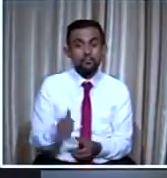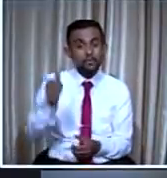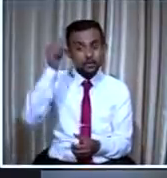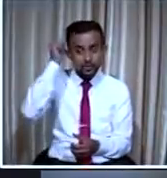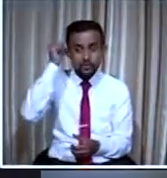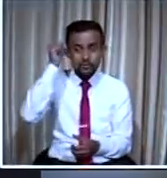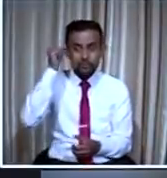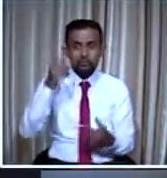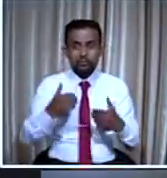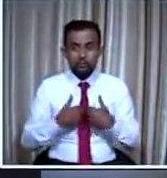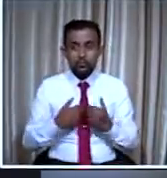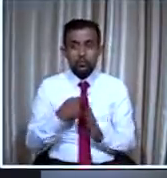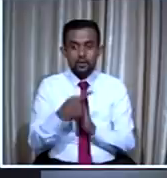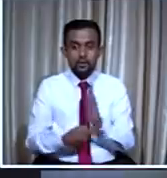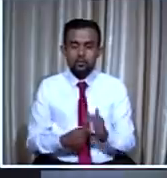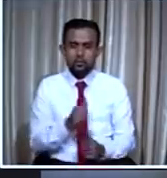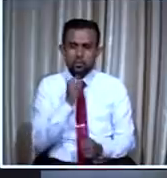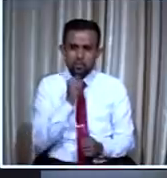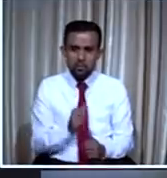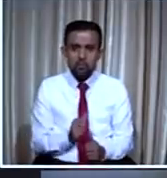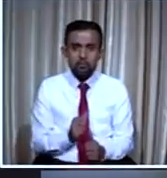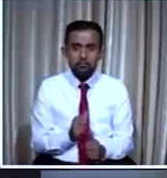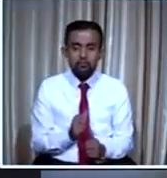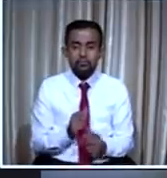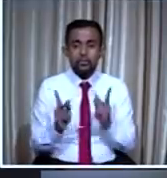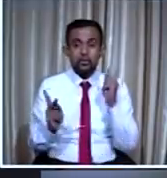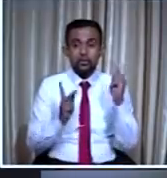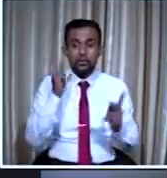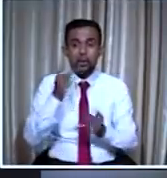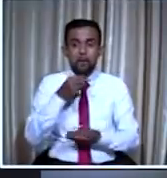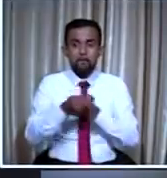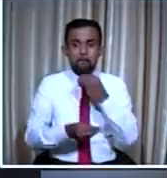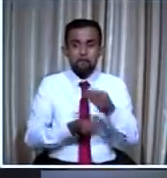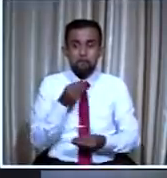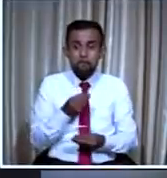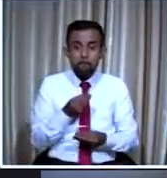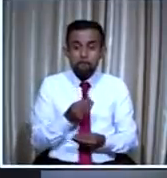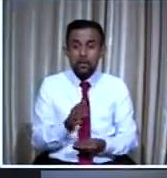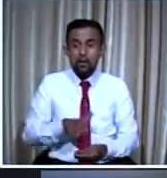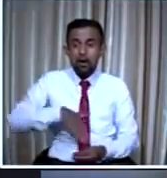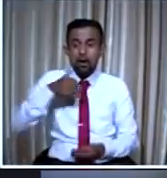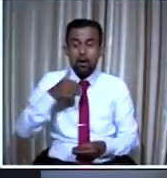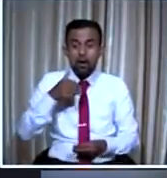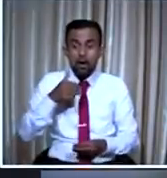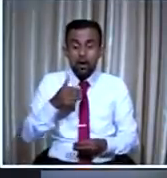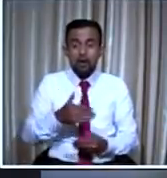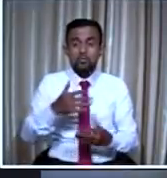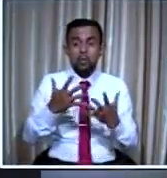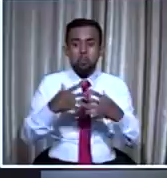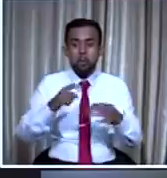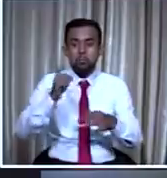තමයි අපේ රටේ ඇත්තටම සංචාරක ව්‍යාපාරයට මුලින්ම කනකෝ කහනෙව්වේ